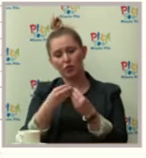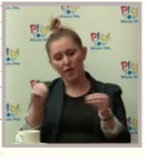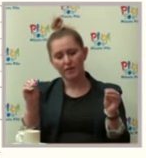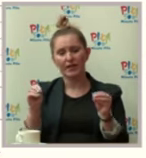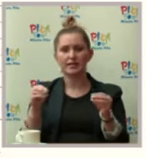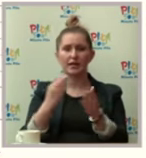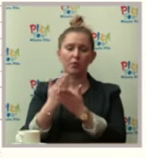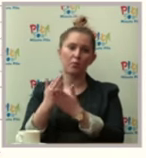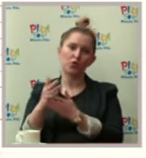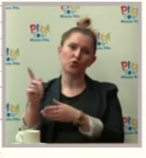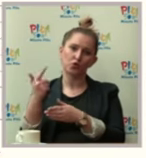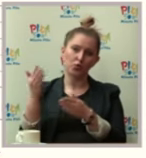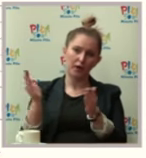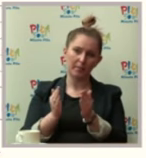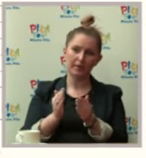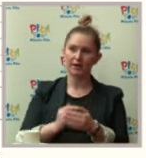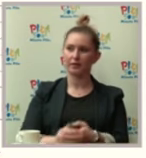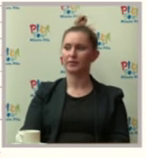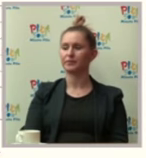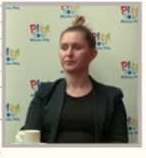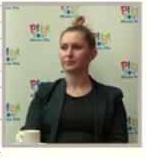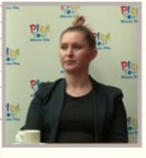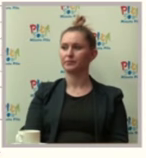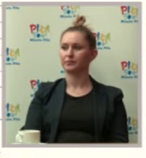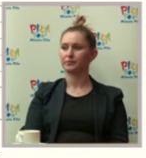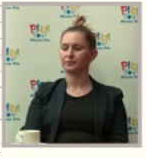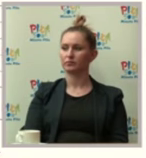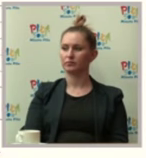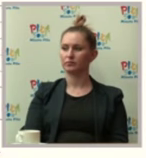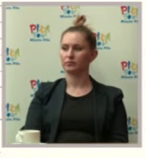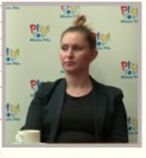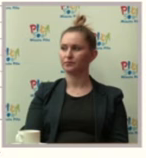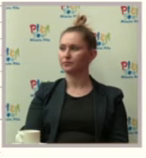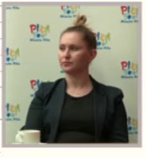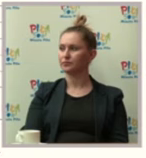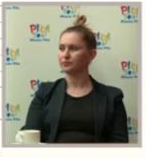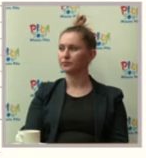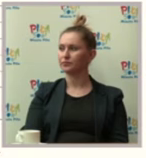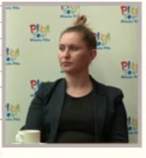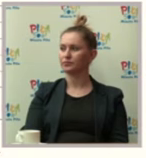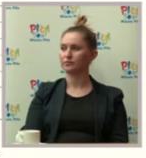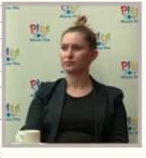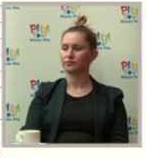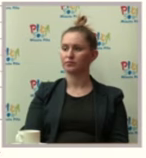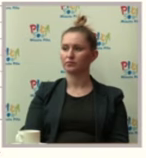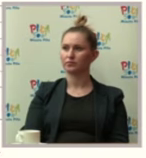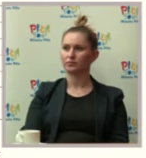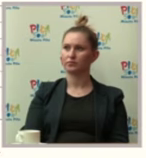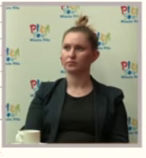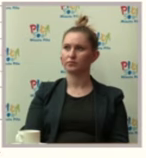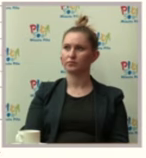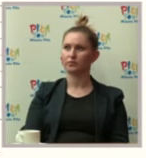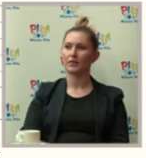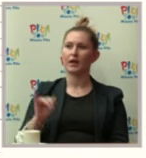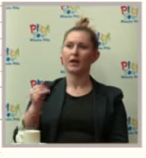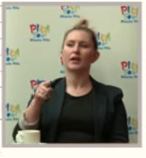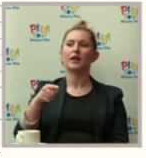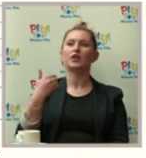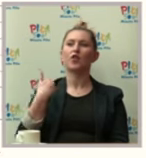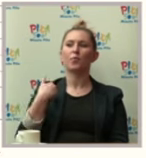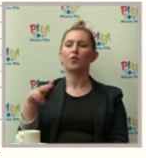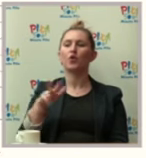zmian, powrotu do asysty bądź skrócenia tego monitoringu. Jeśli chodzi o rodziny, jakie to były? Jak